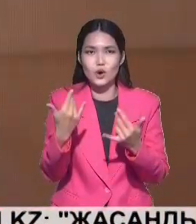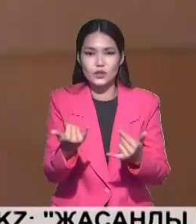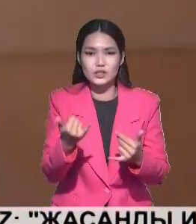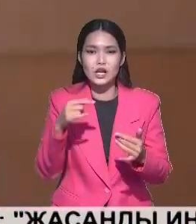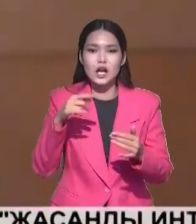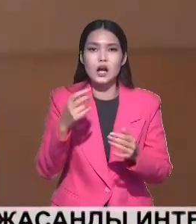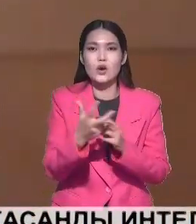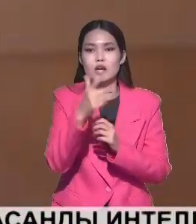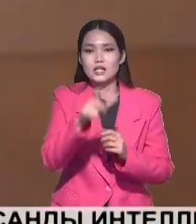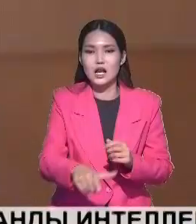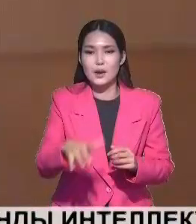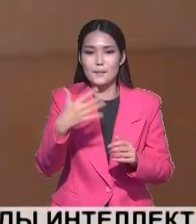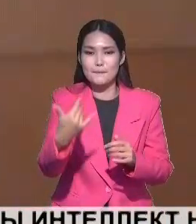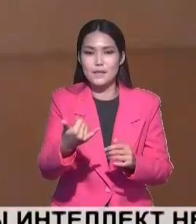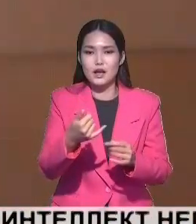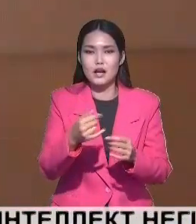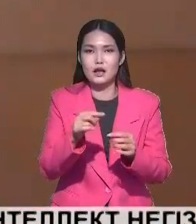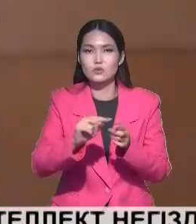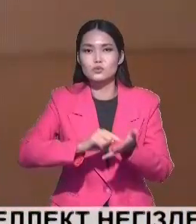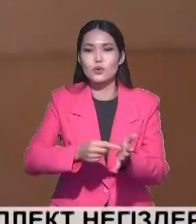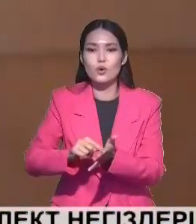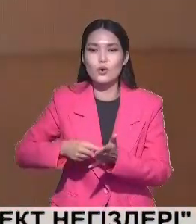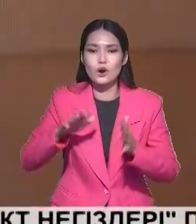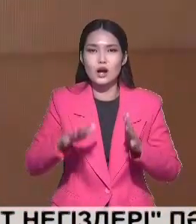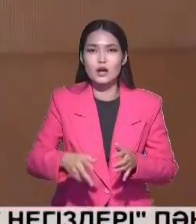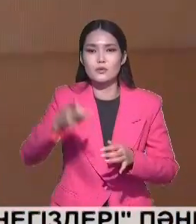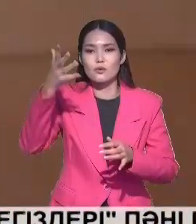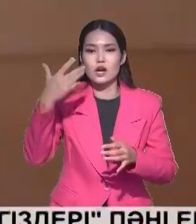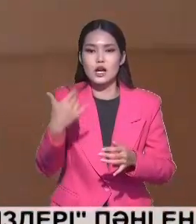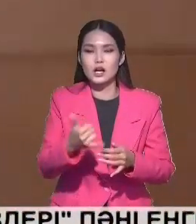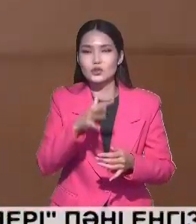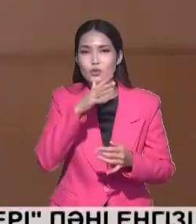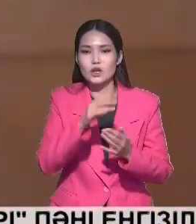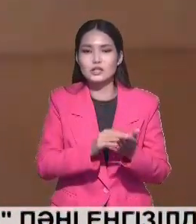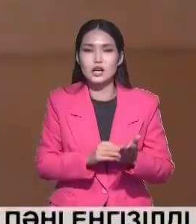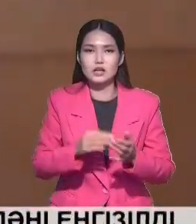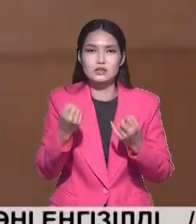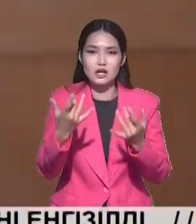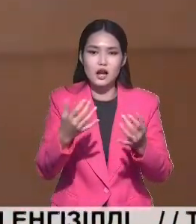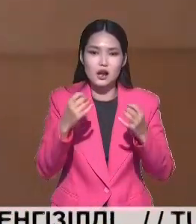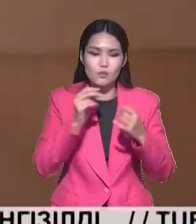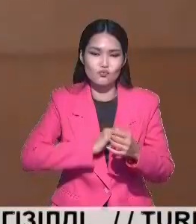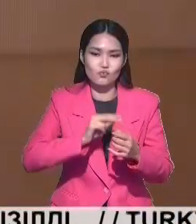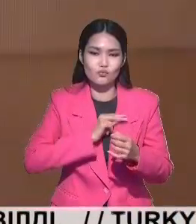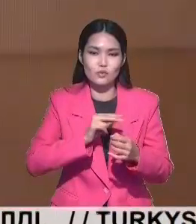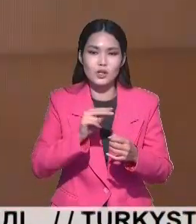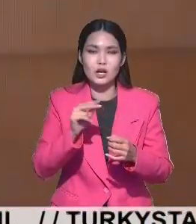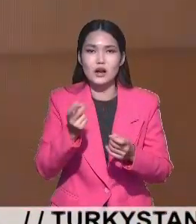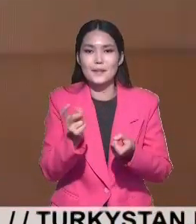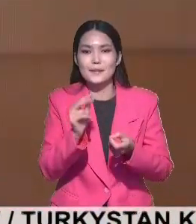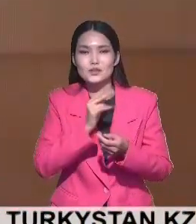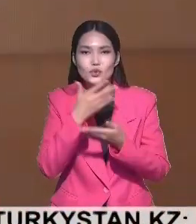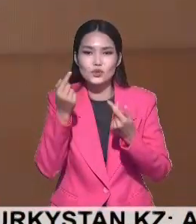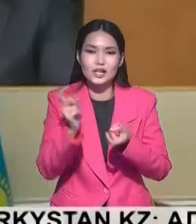қазанда қазандық төмен қайнаған қабатпен насос жабдығы автоматикасын дұрыс жұмыс істемеуіне байланысты